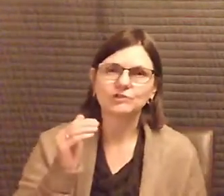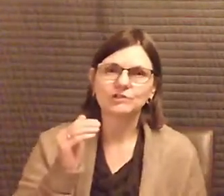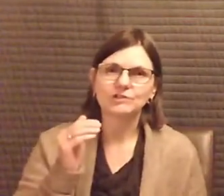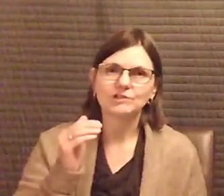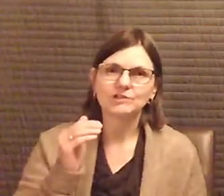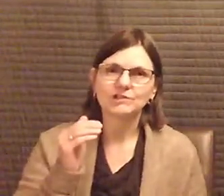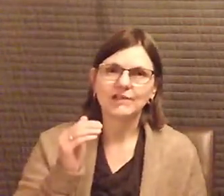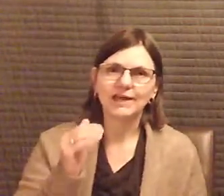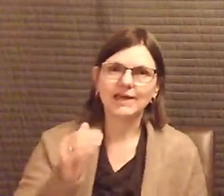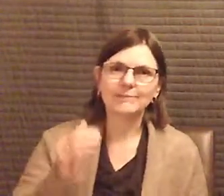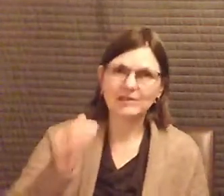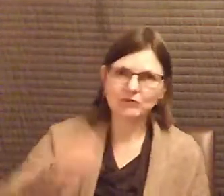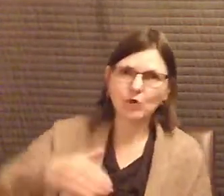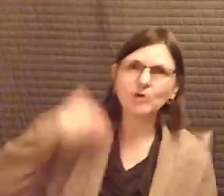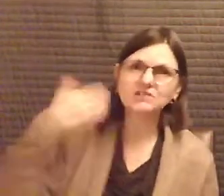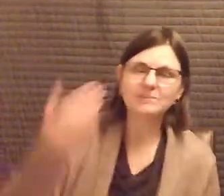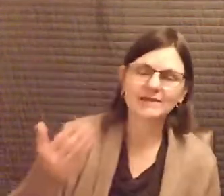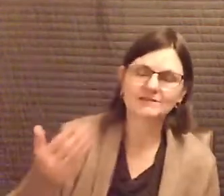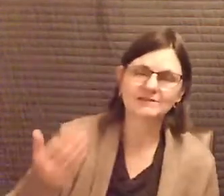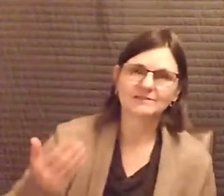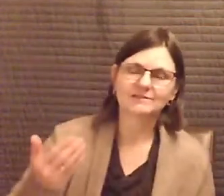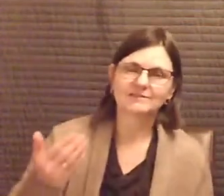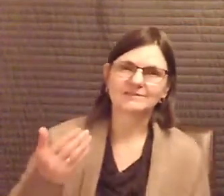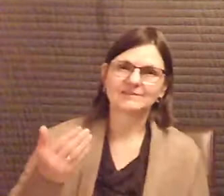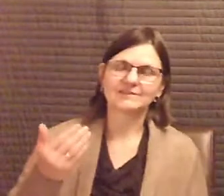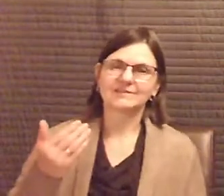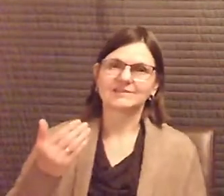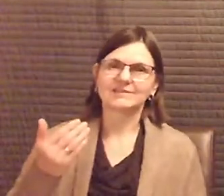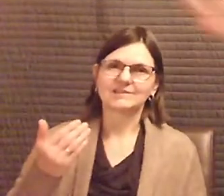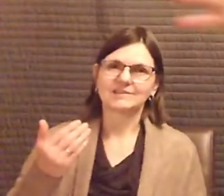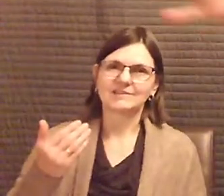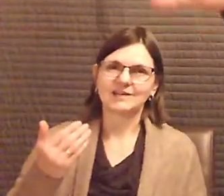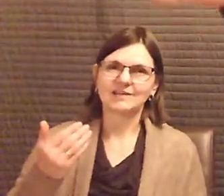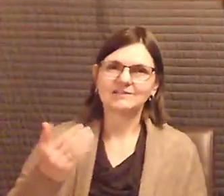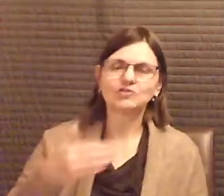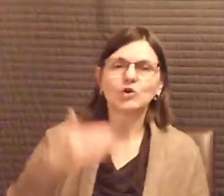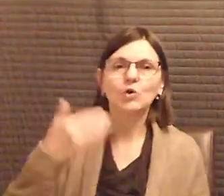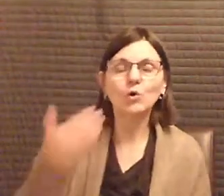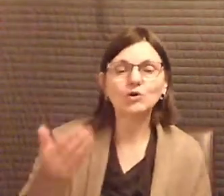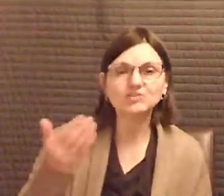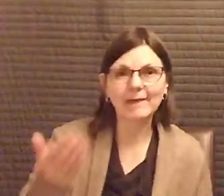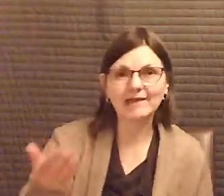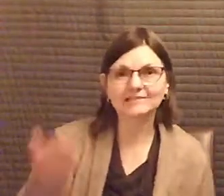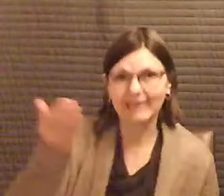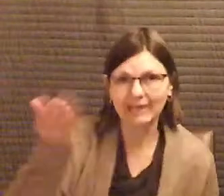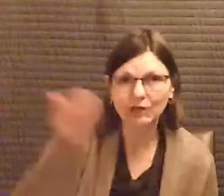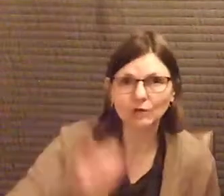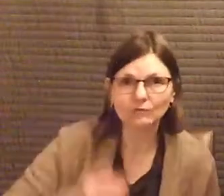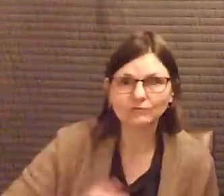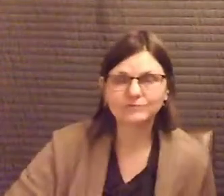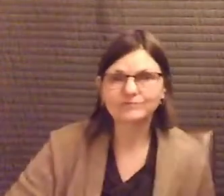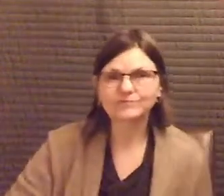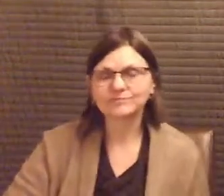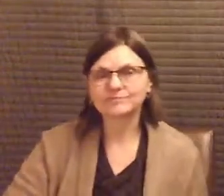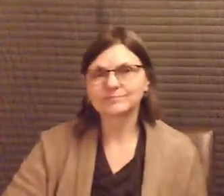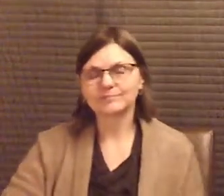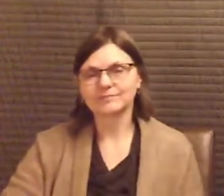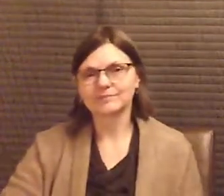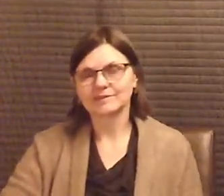een opium met gehoorzaamheid is ook biedt het sophie het is gehoorzaamheid ingelopen